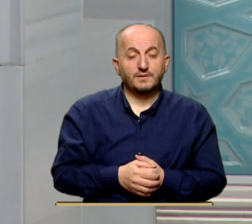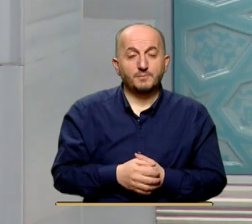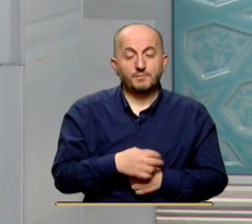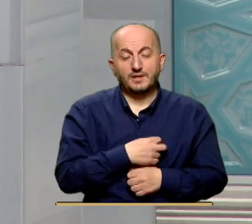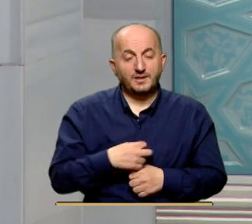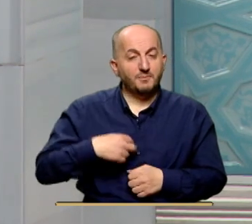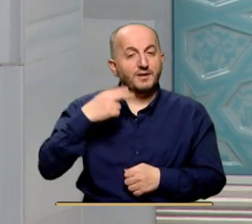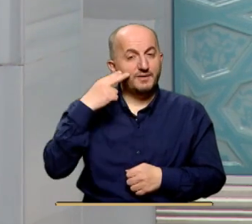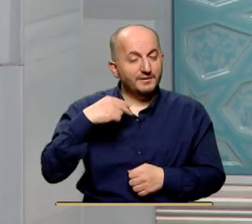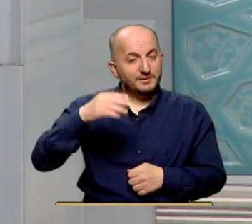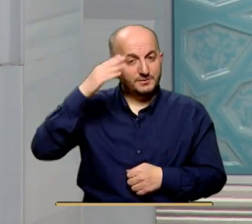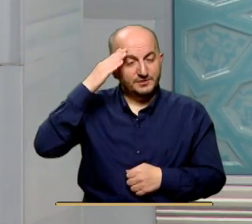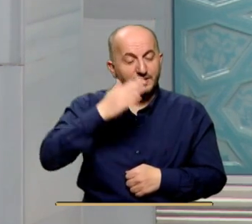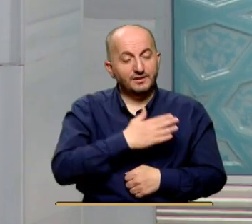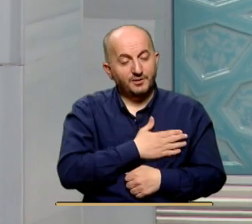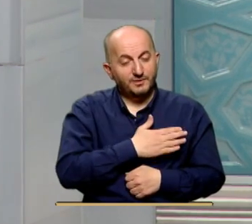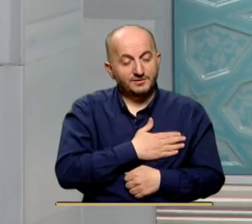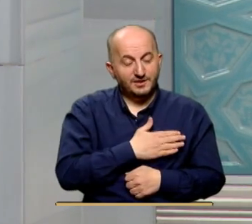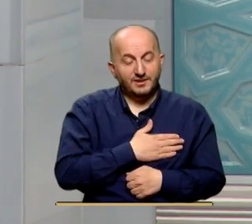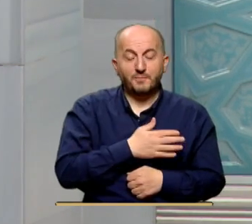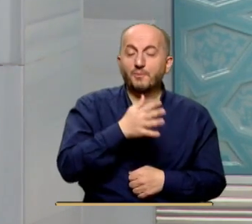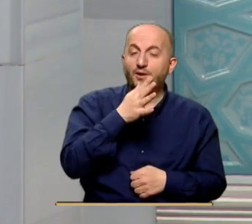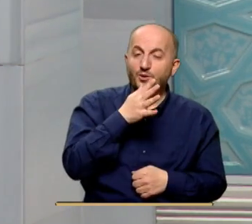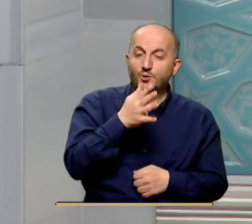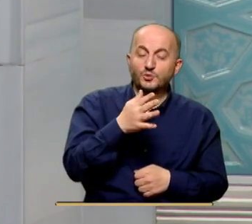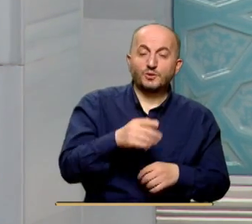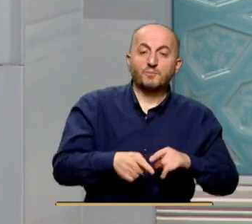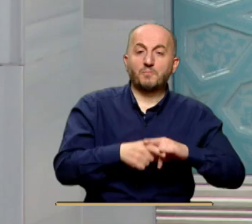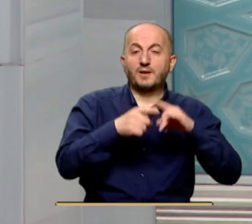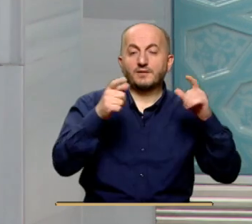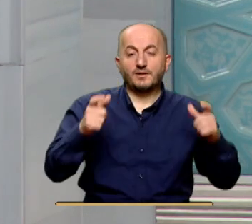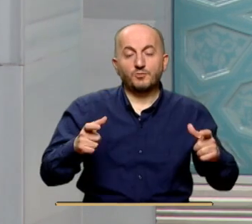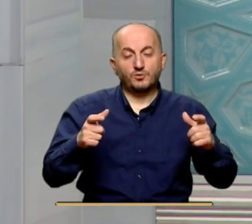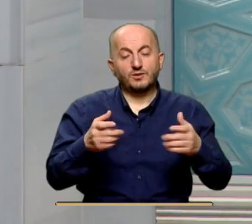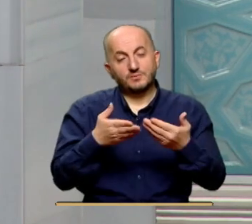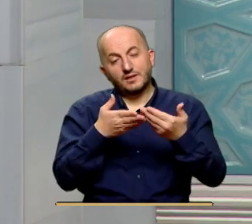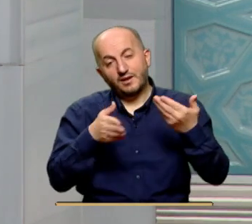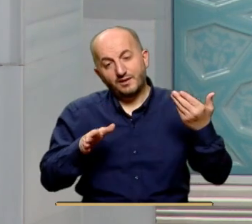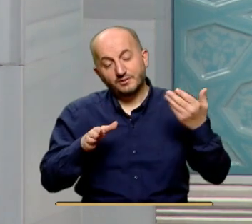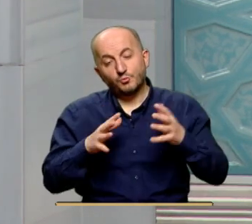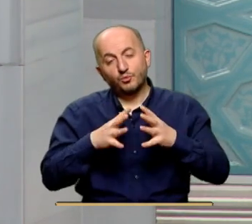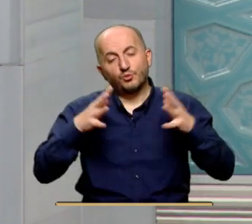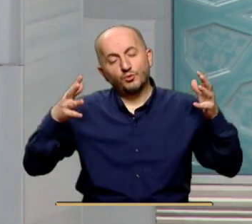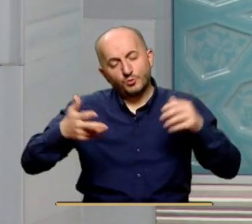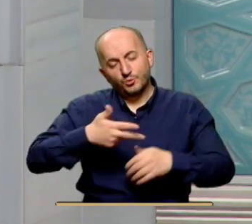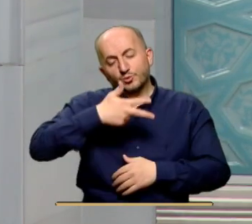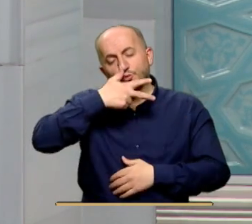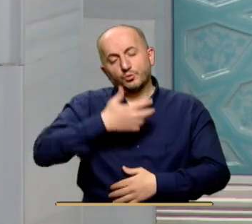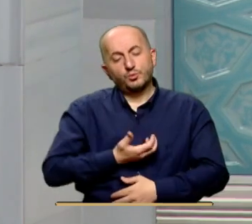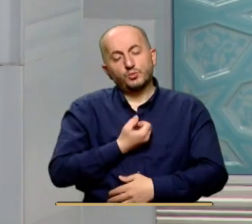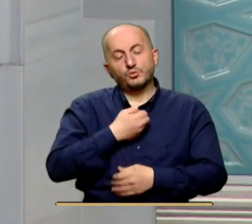Efendimiz sallallahu aleyhi ve sellem, biliyorsunuz, Mekke-i Mükerreme'den ayrılırken büyük bir hüzün